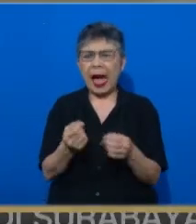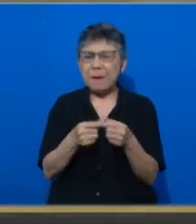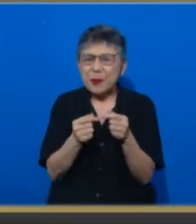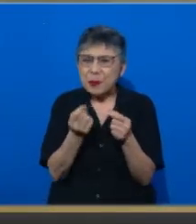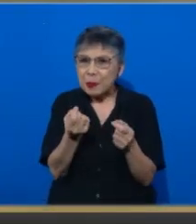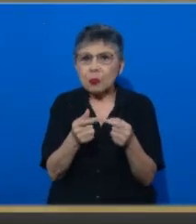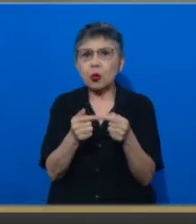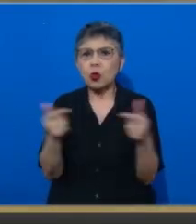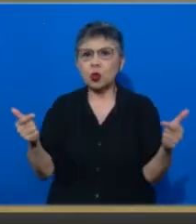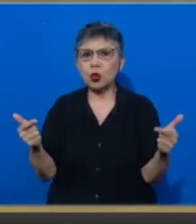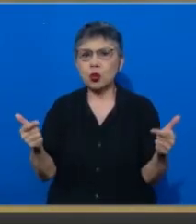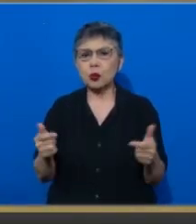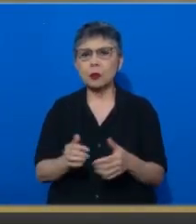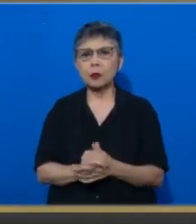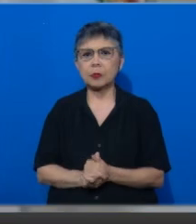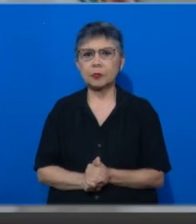putus.